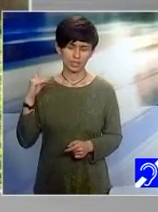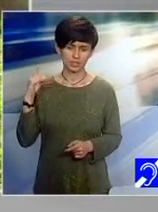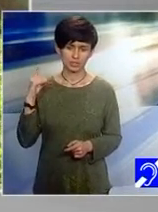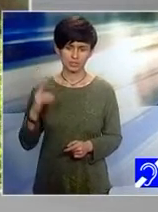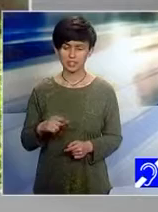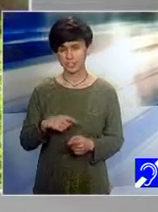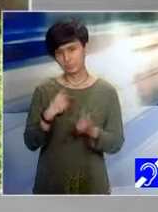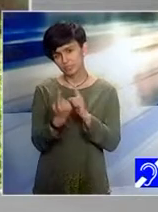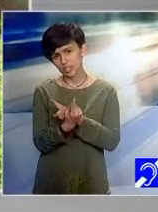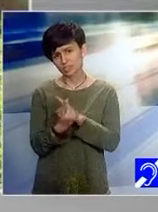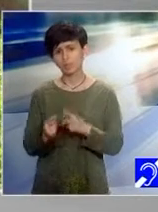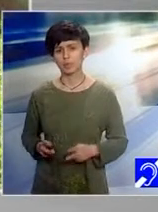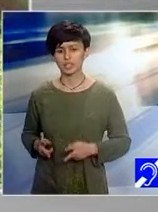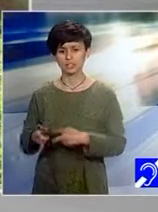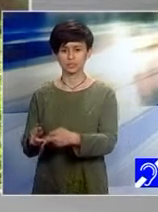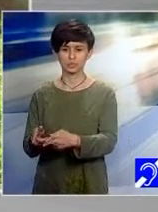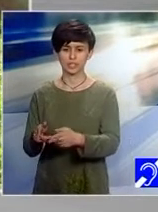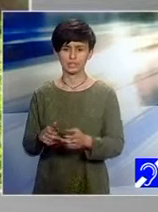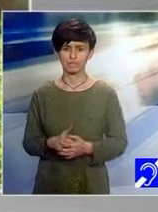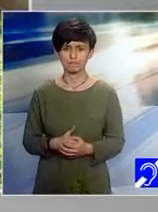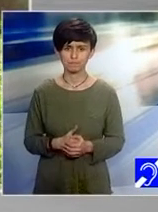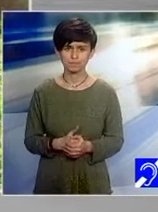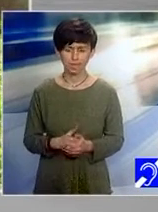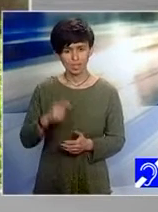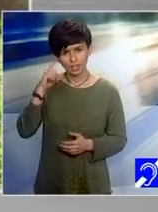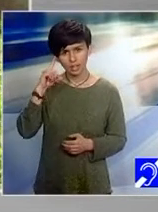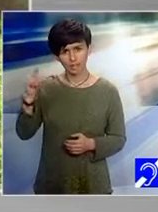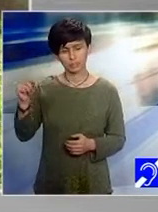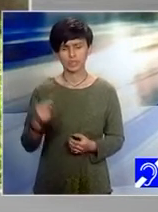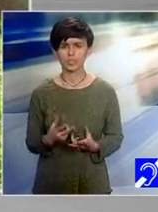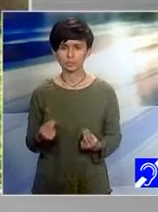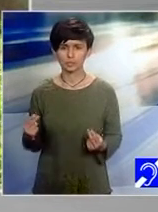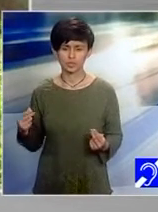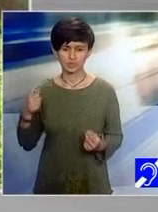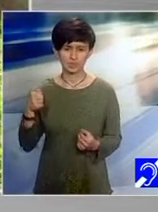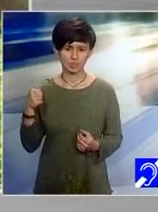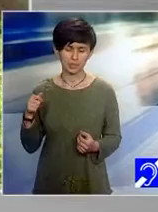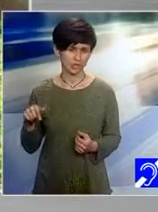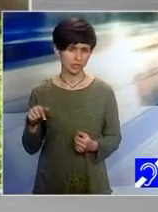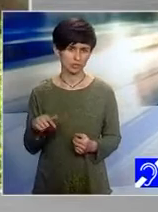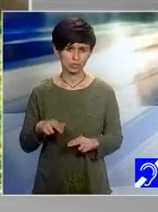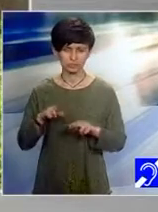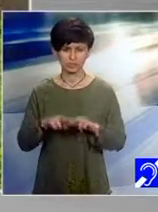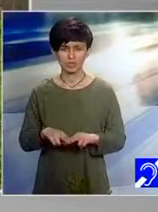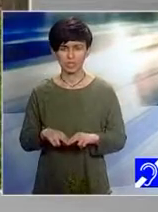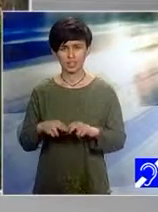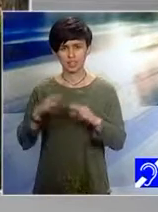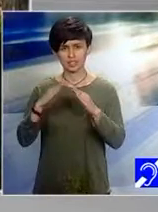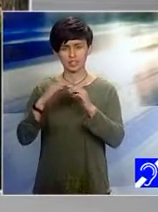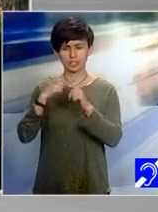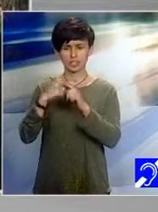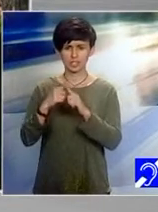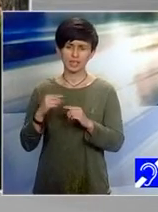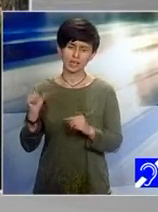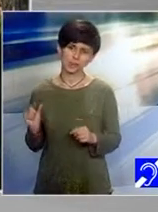și-au schimbat ruta, au plecat mulți armeni de acolo și așa a rămas biserica asta puțin mai mică